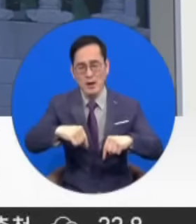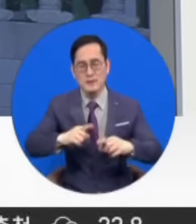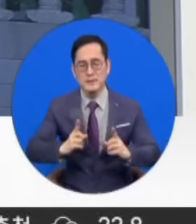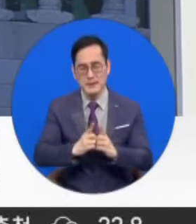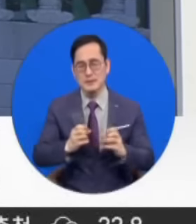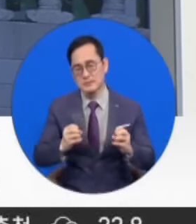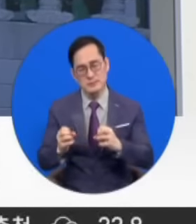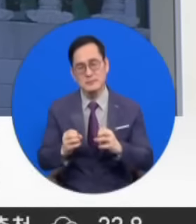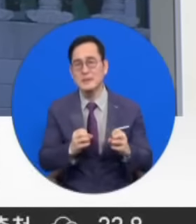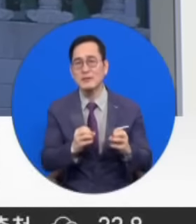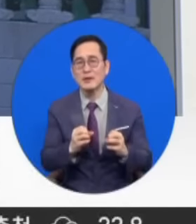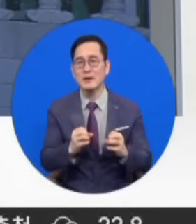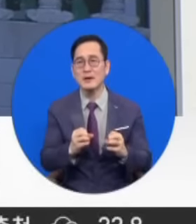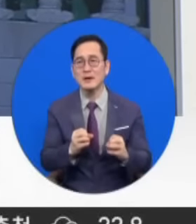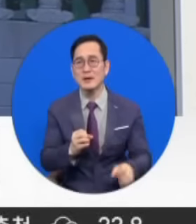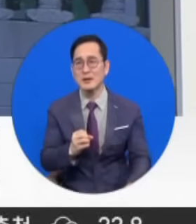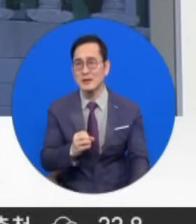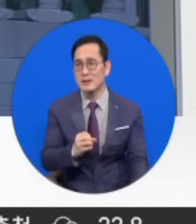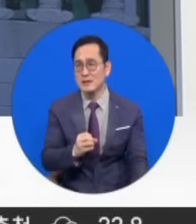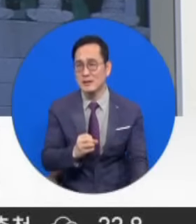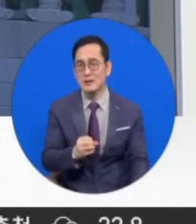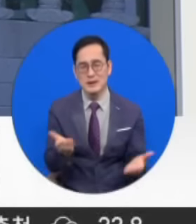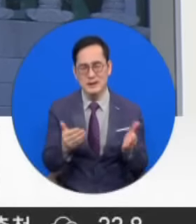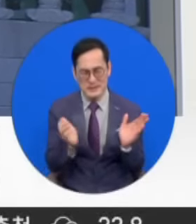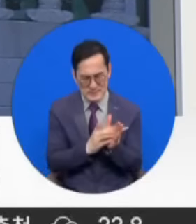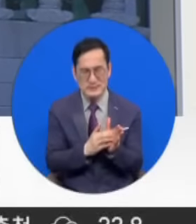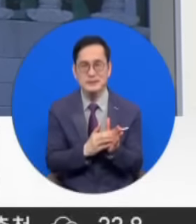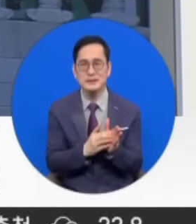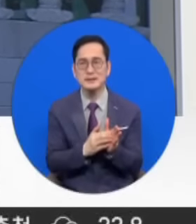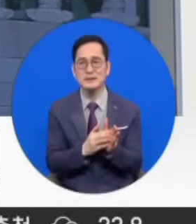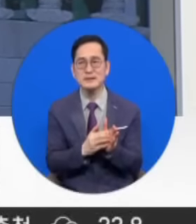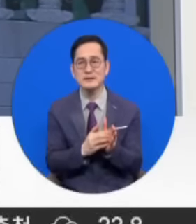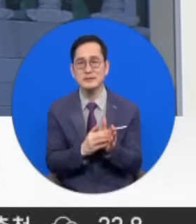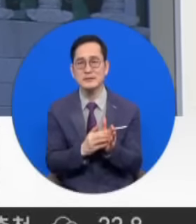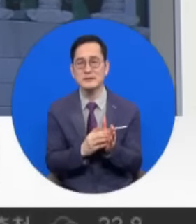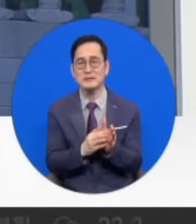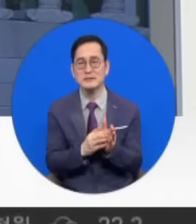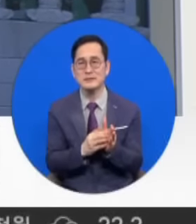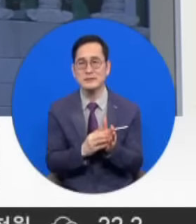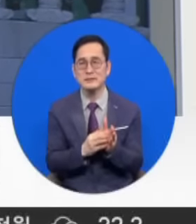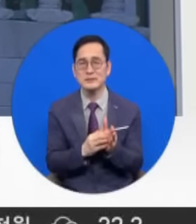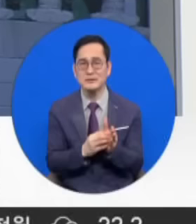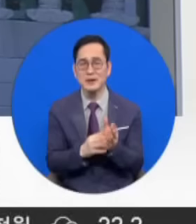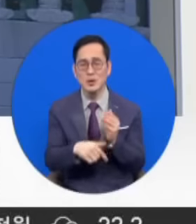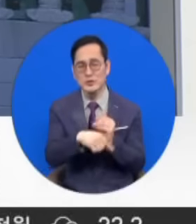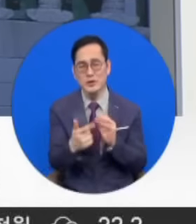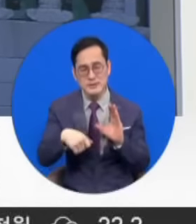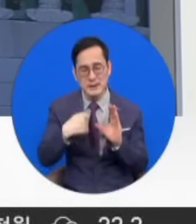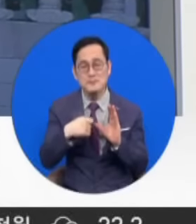은행 직원, 병원 직원이 퇴근길 혹은 저녁 식사 이후에 귀가하던 중에